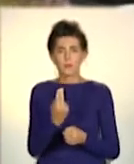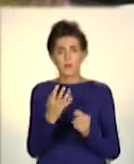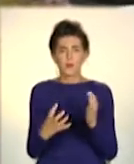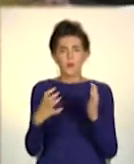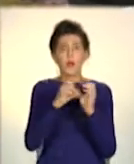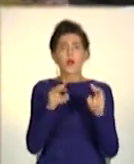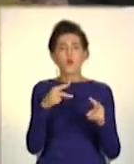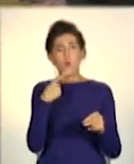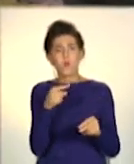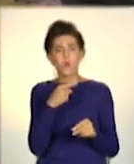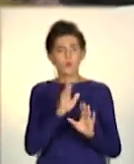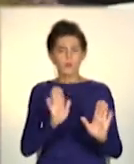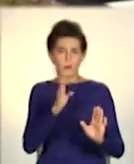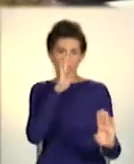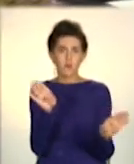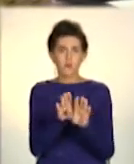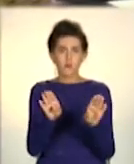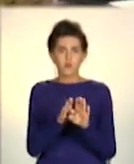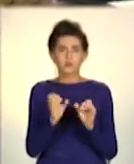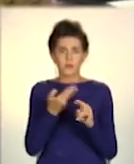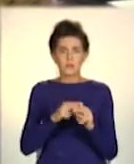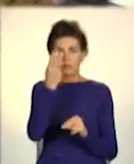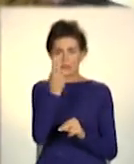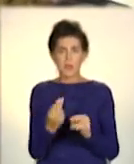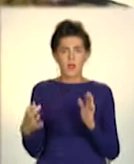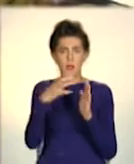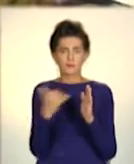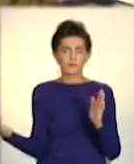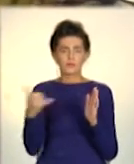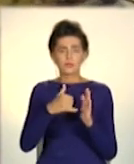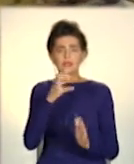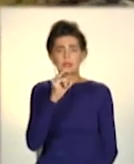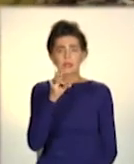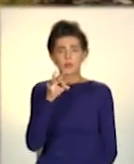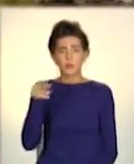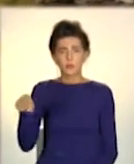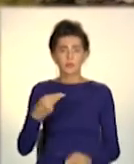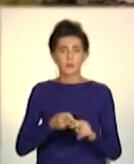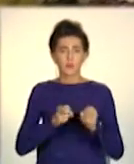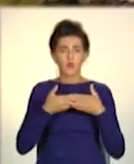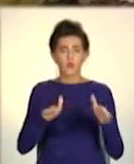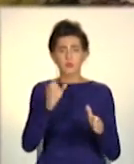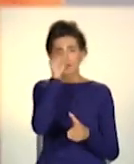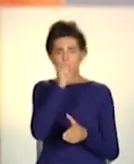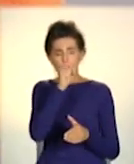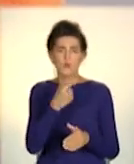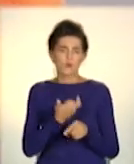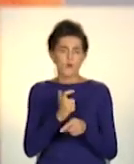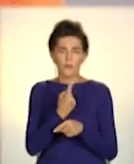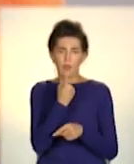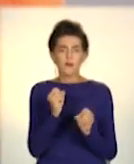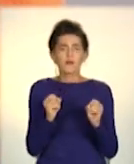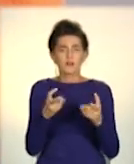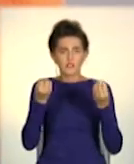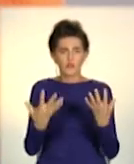компот. Не то, що компот, а в основному одні персики сиропом заливаємо і відкриваємо зимою, вони як свіжі. Ціна за